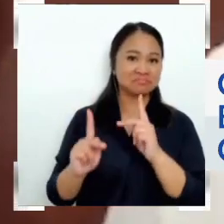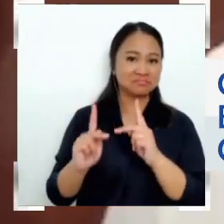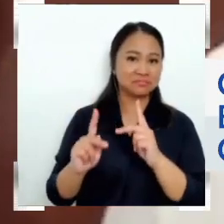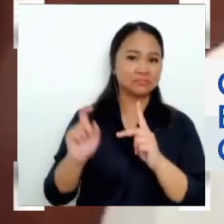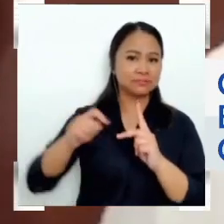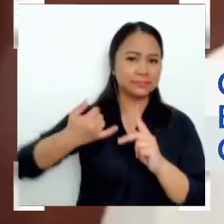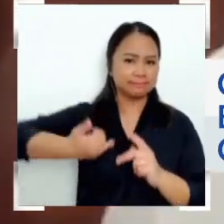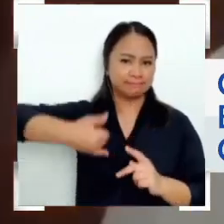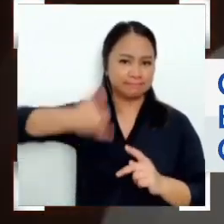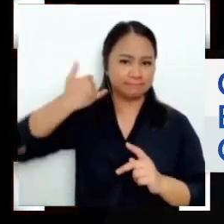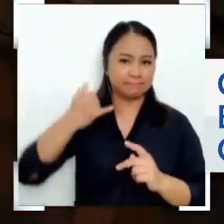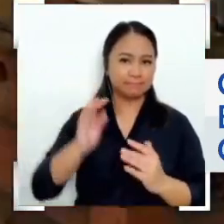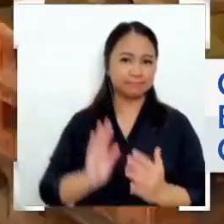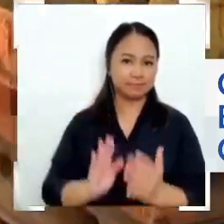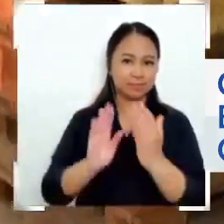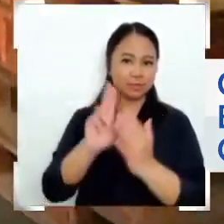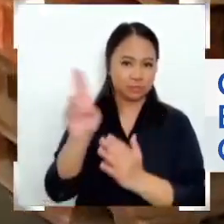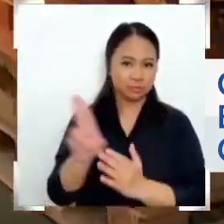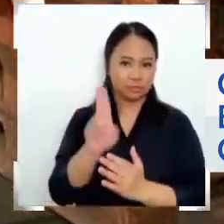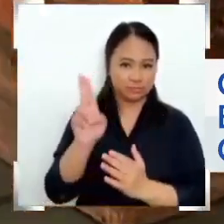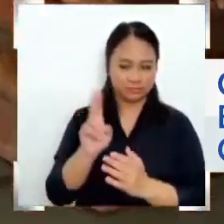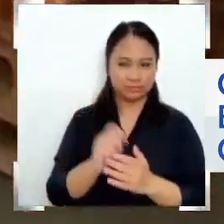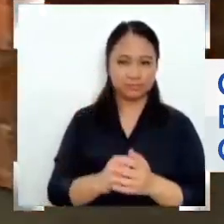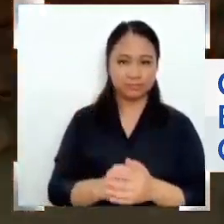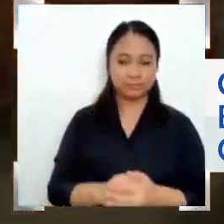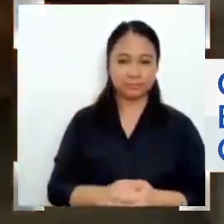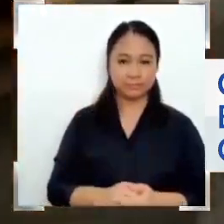using official platforms lang po.